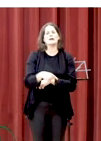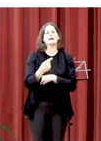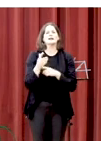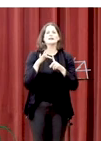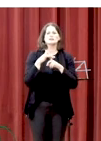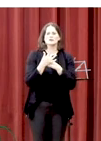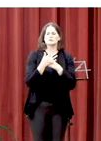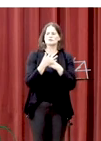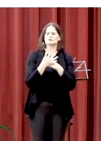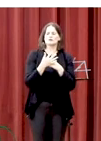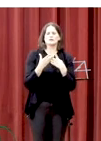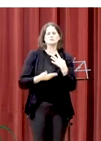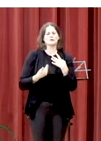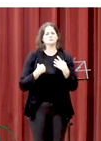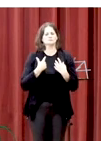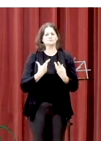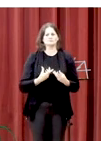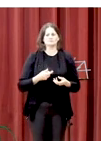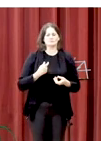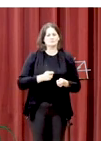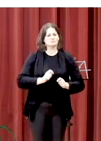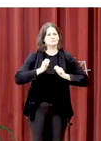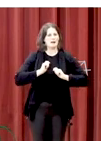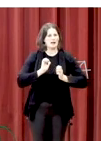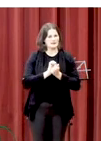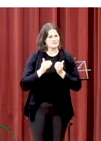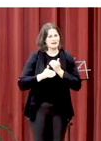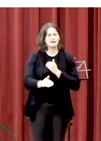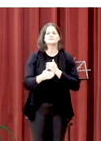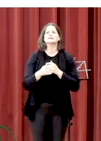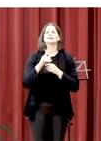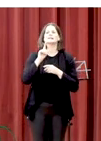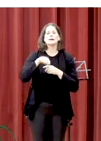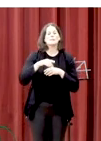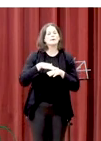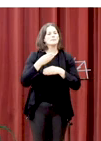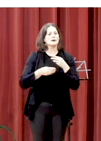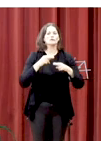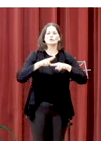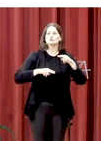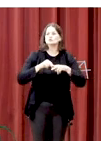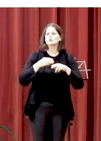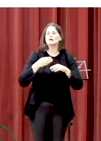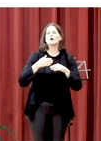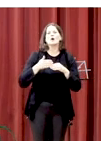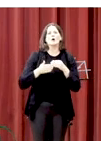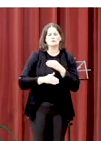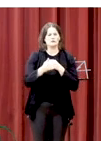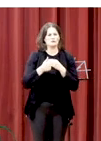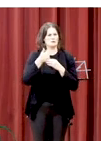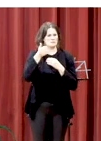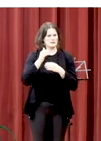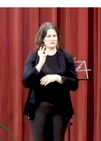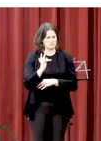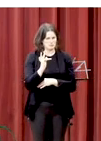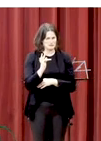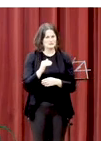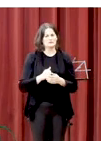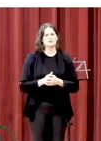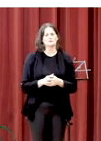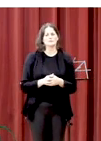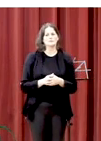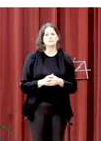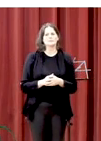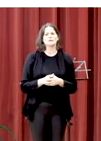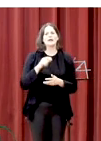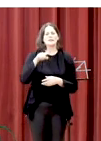moments inspiradors i d'ajuda per a construir un futur, si no més, més engrescador.